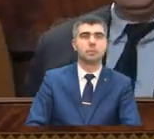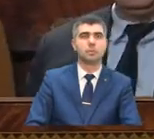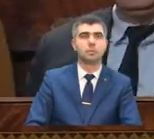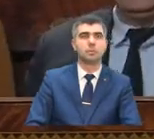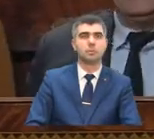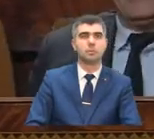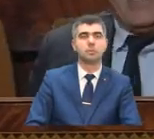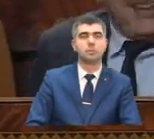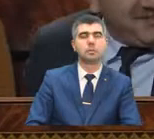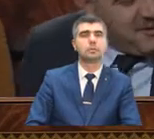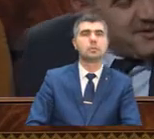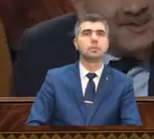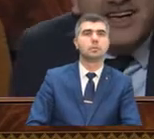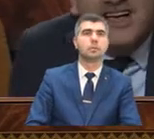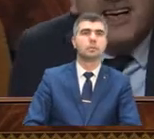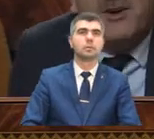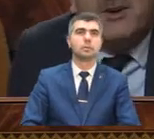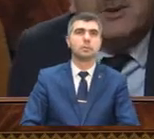توقيت